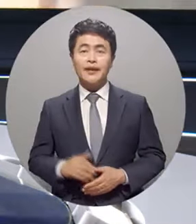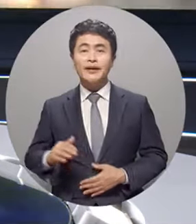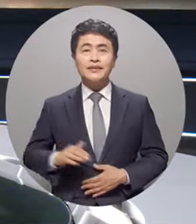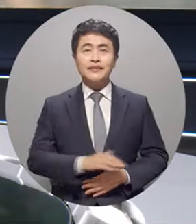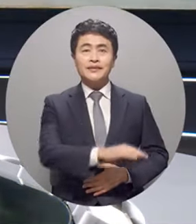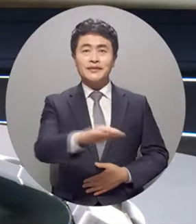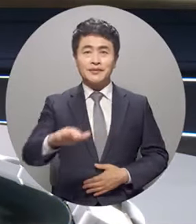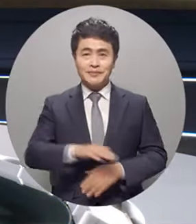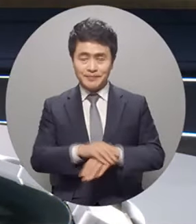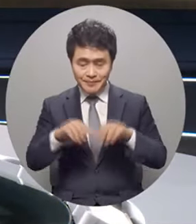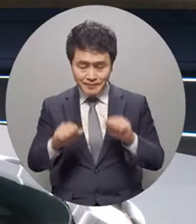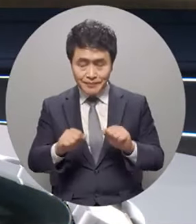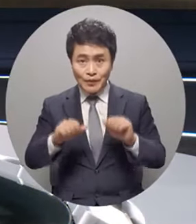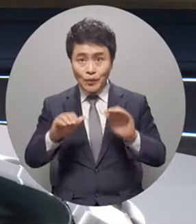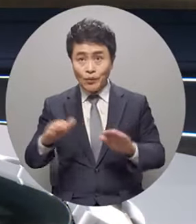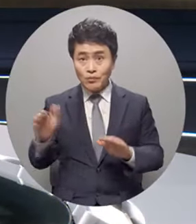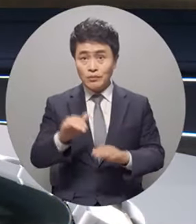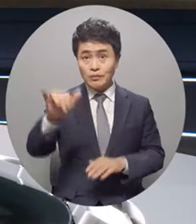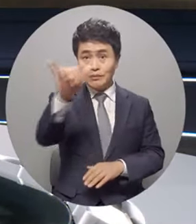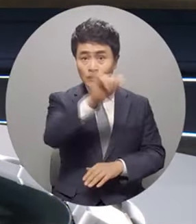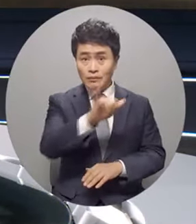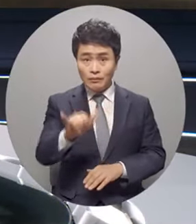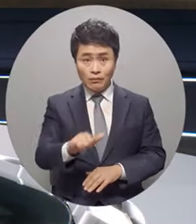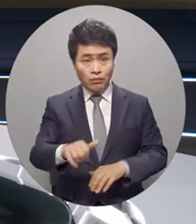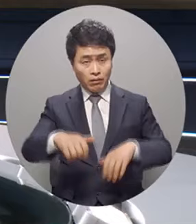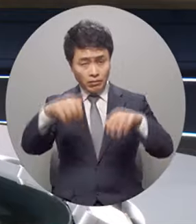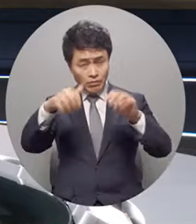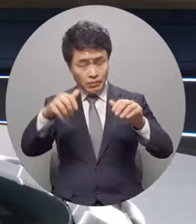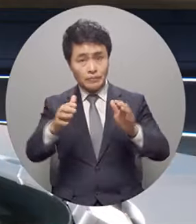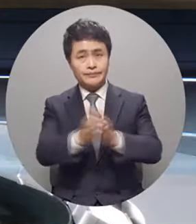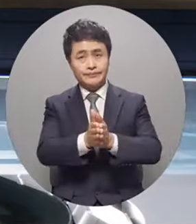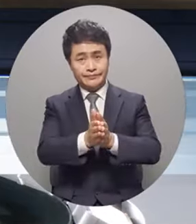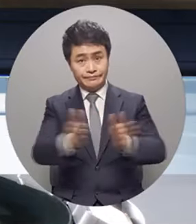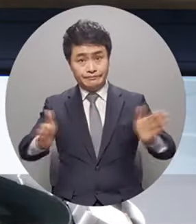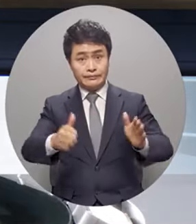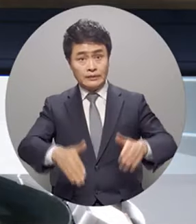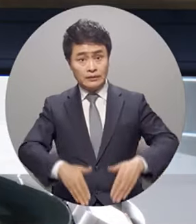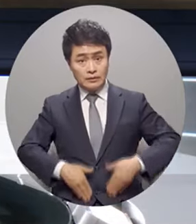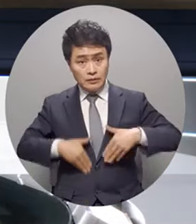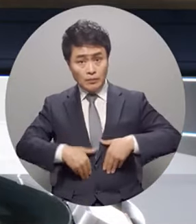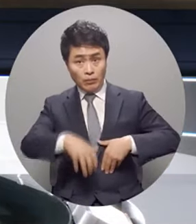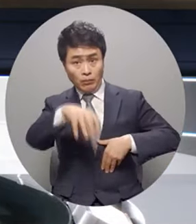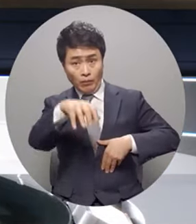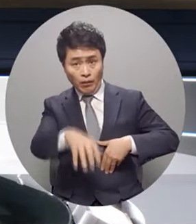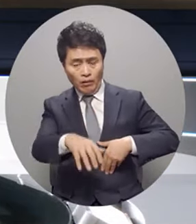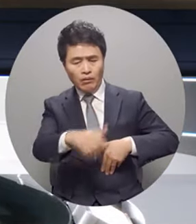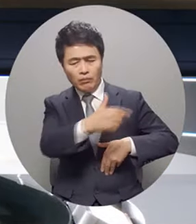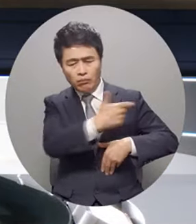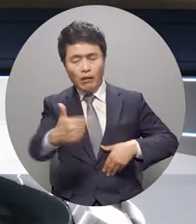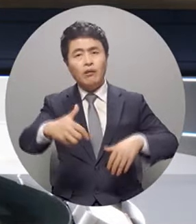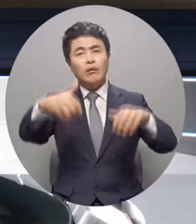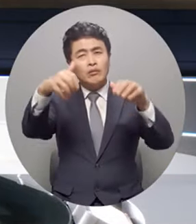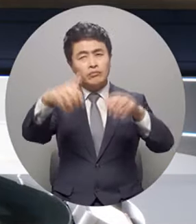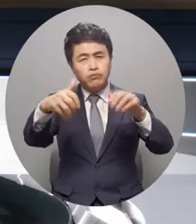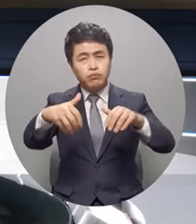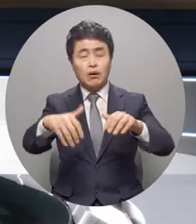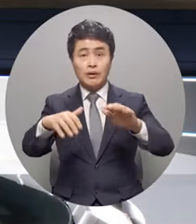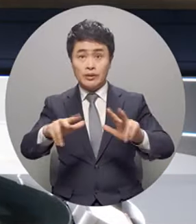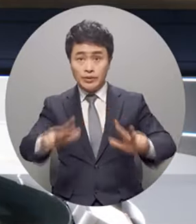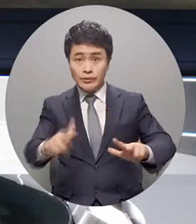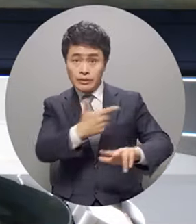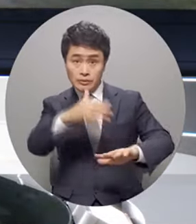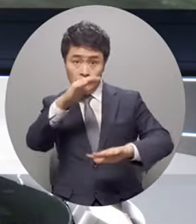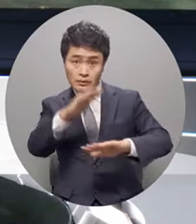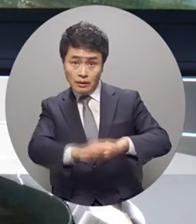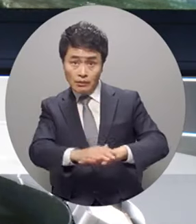여러분 안녕하십니까? 오늘부터 전국에 본격적인 장마가 시작되며 남부지방을 중심으로 많은 비가 내렸습니다. 현재